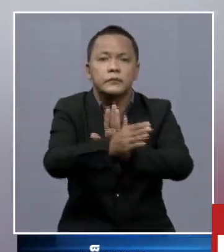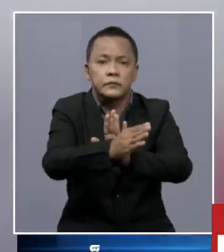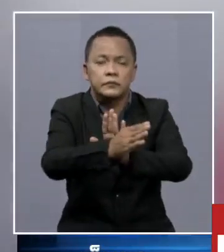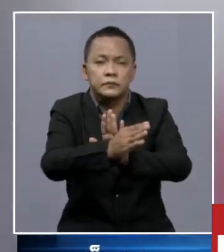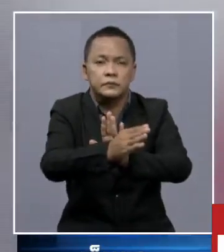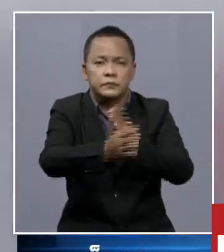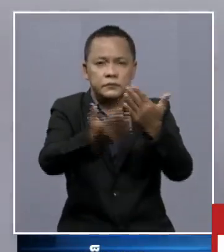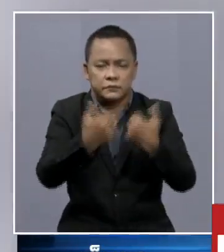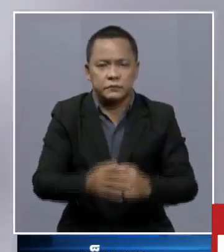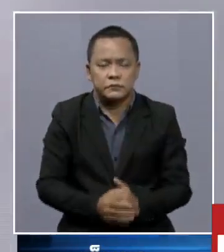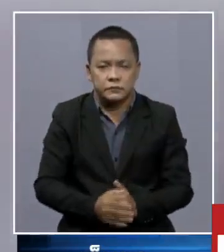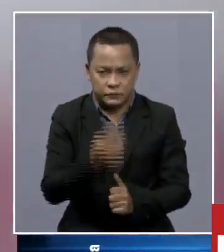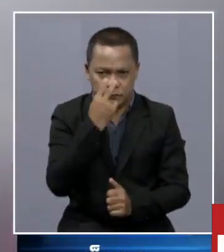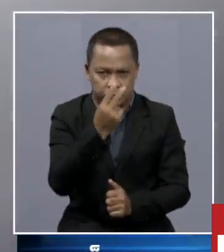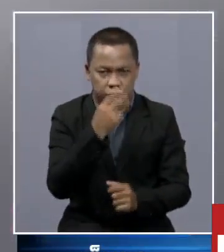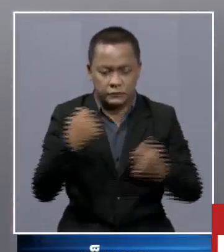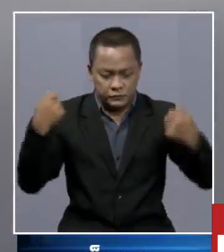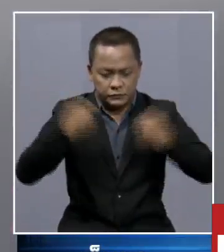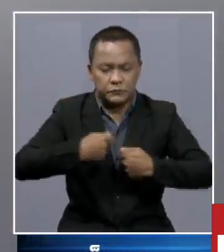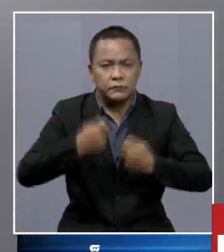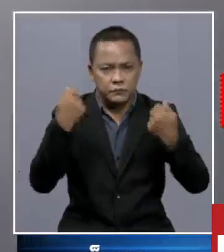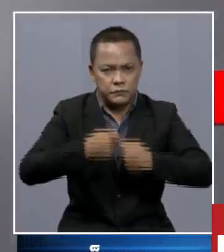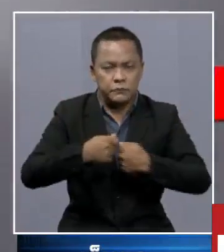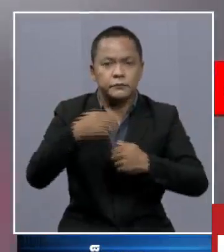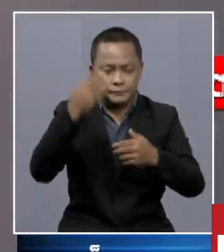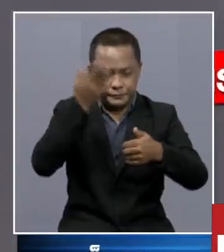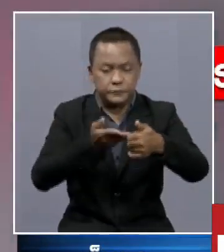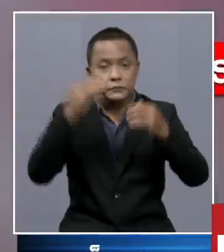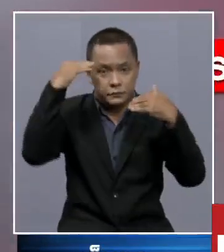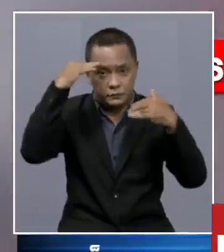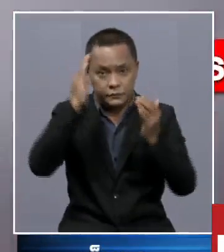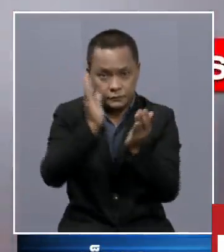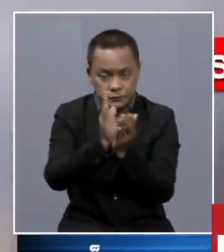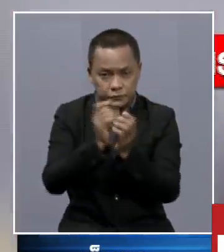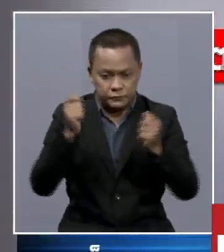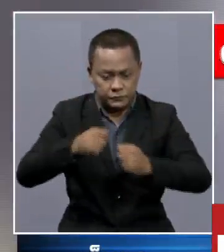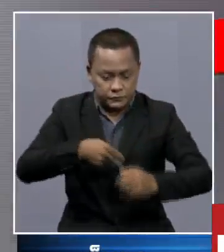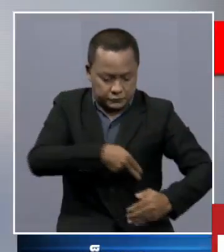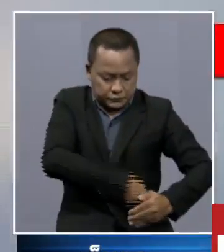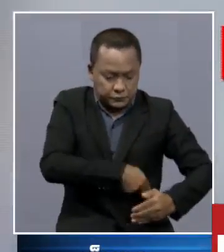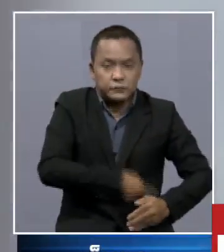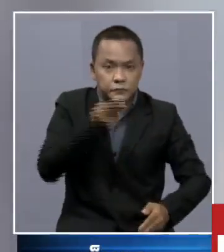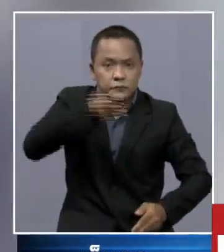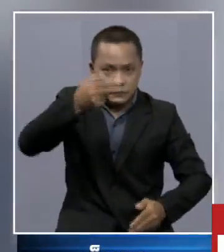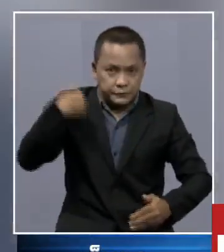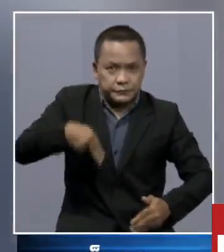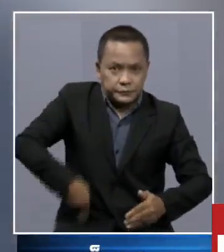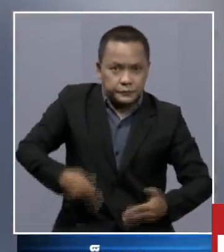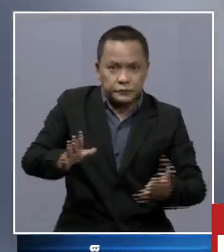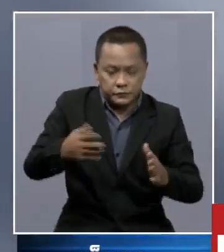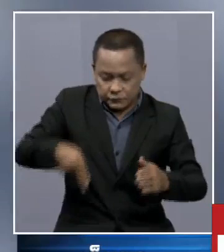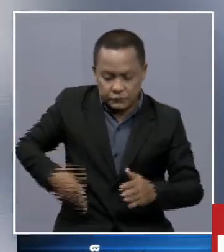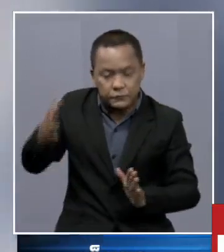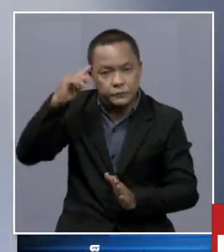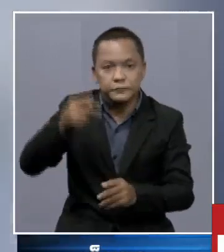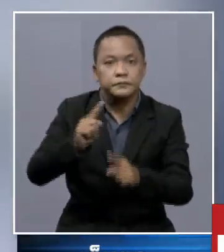ีนะครับก็จะเห็นว่าชุด ชดโรแ่าเปหลายทตัวโัมีศองปพ flavoursู่ที่เอลอยู่เลยนะครับแตวไม่เหนตัว